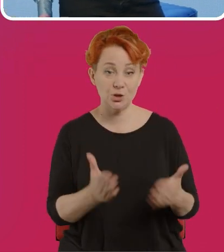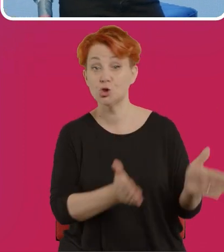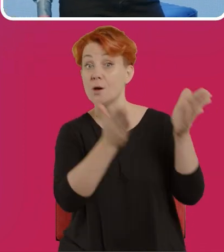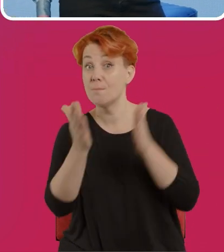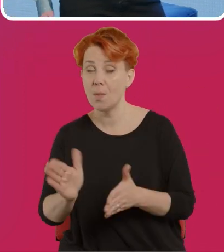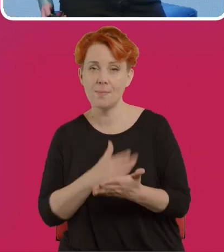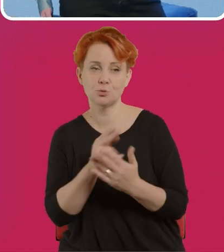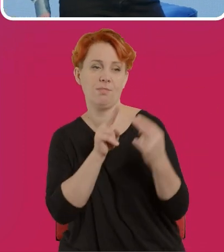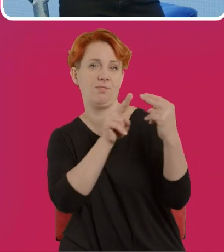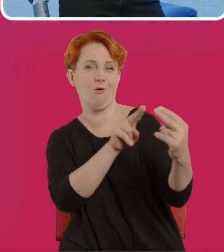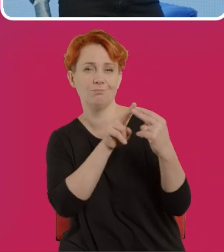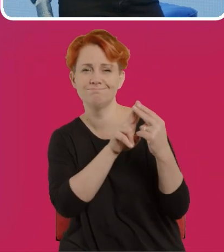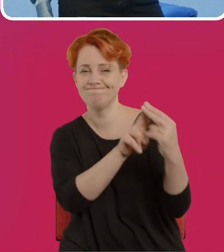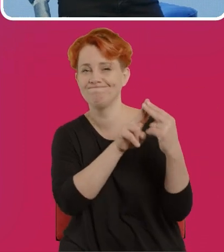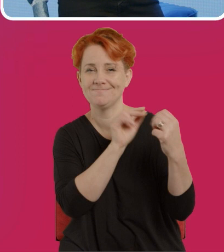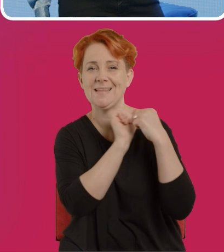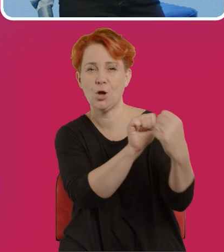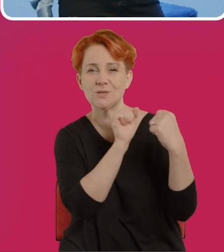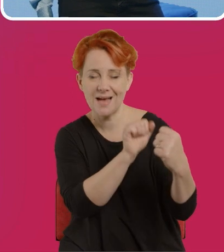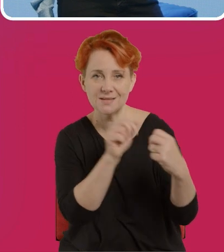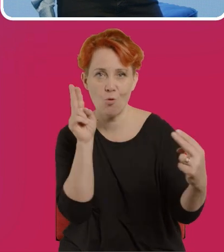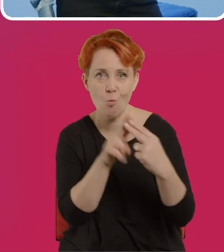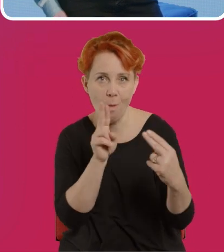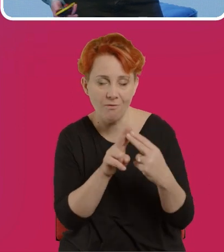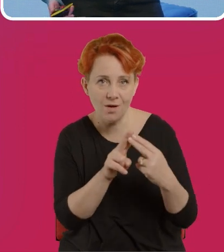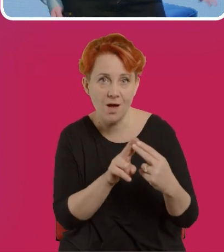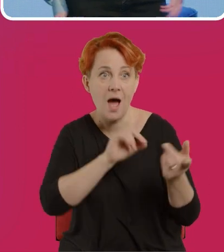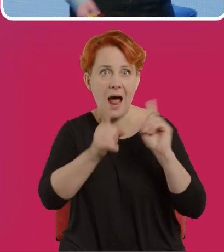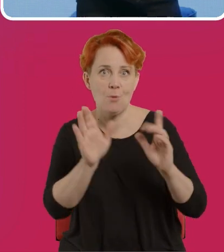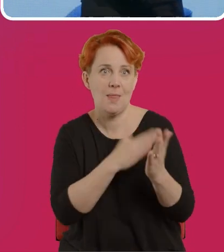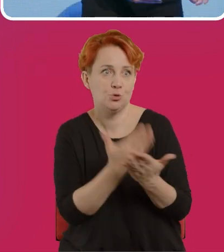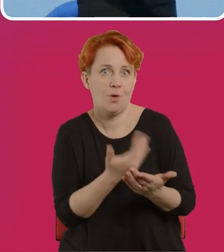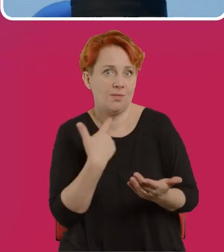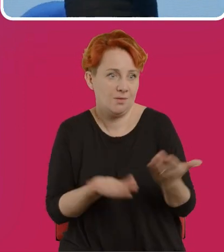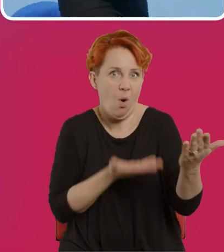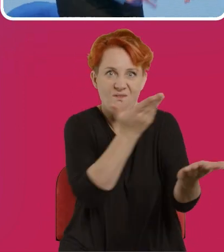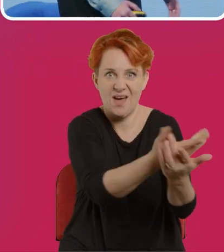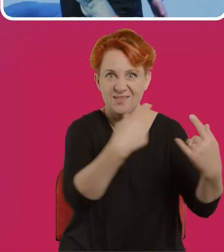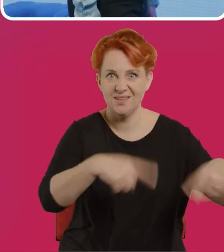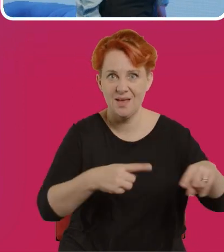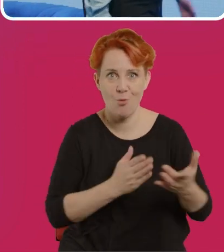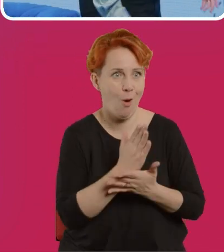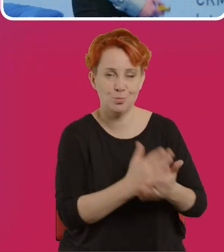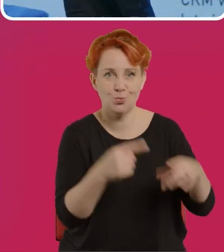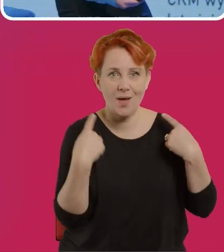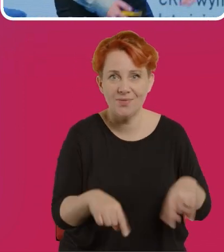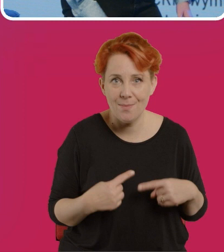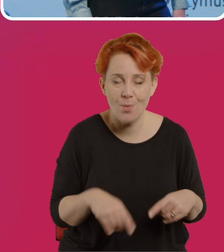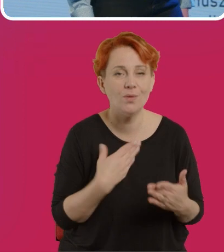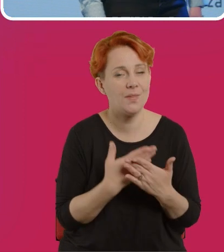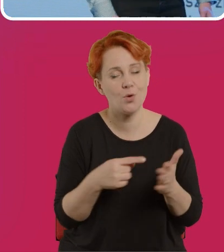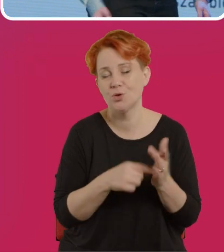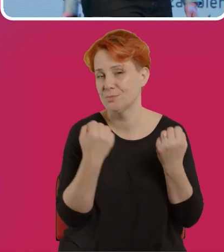może w ogóle nie dostał oferty, a na przykład nikt go nie obsłużył. Tak też może być, więc ta wiedza jest absolutnie bezcenna do tego, żeby